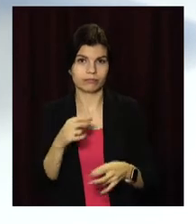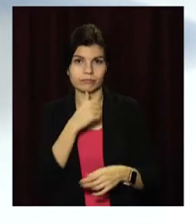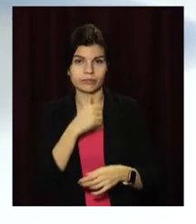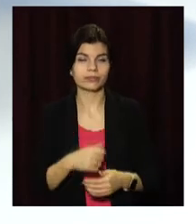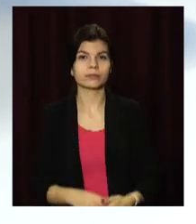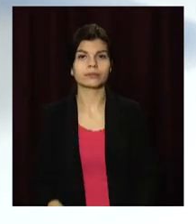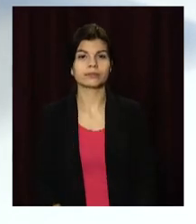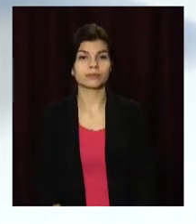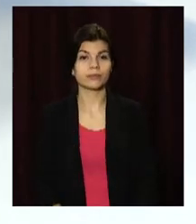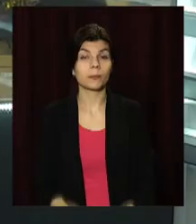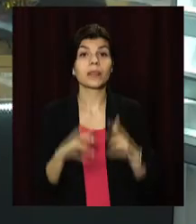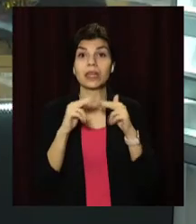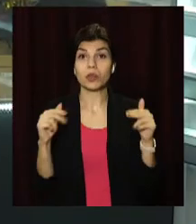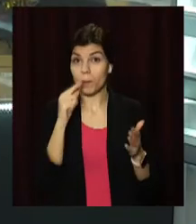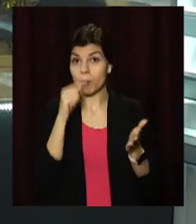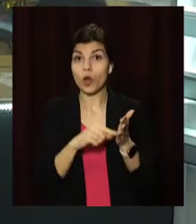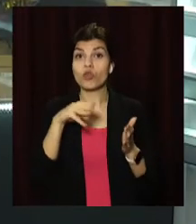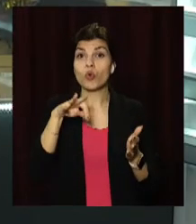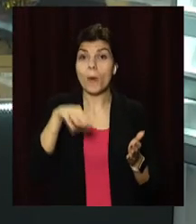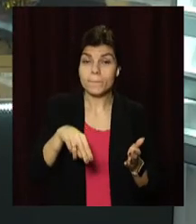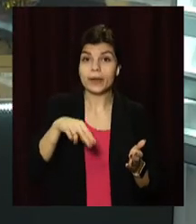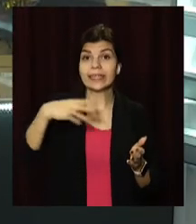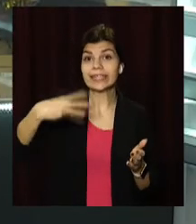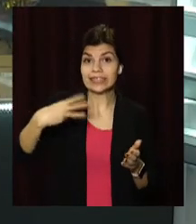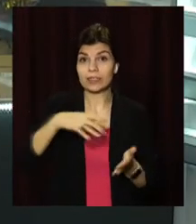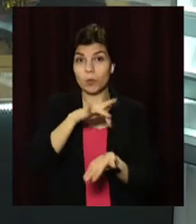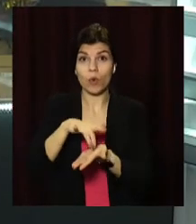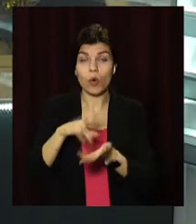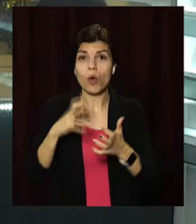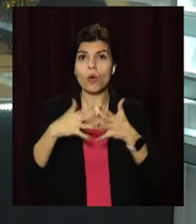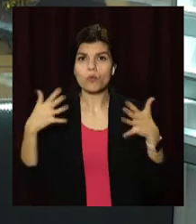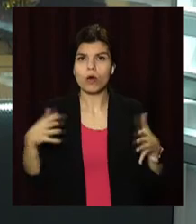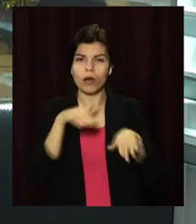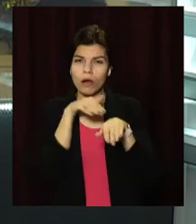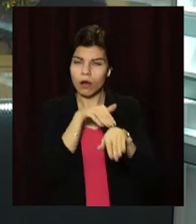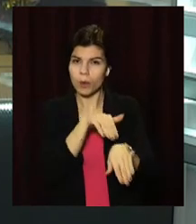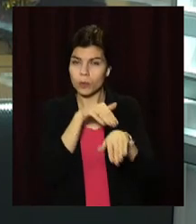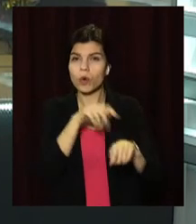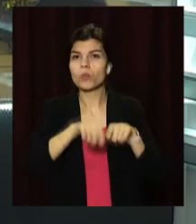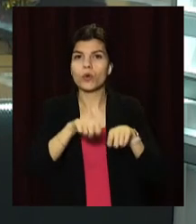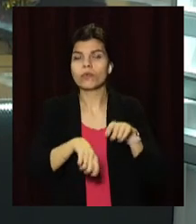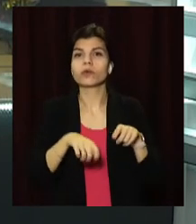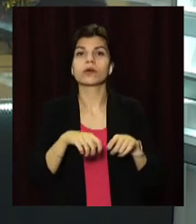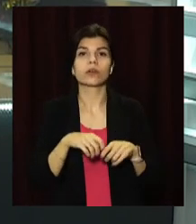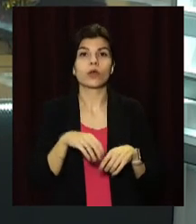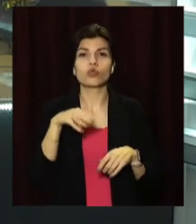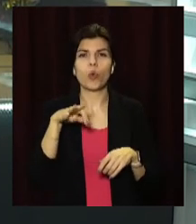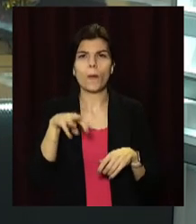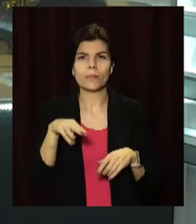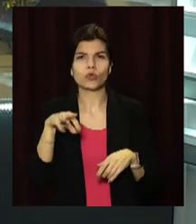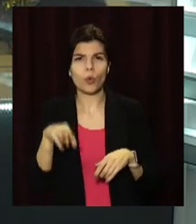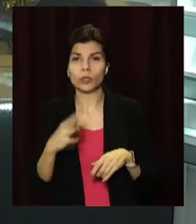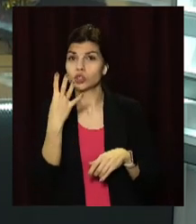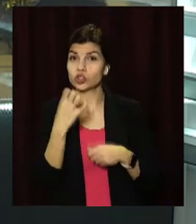телеканал «Відкритий». Дніпро потрапив у топ-30 місць світу з найбільшими заторами. Дослідження провів сервіс TomTom